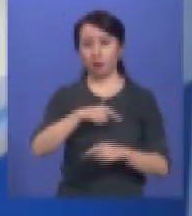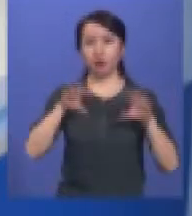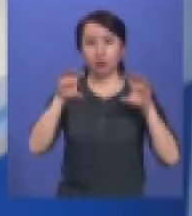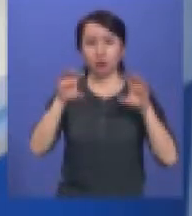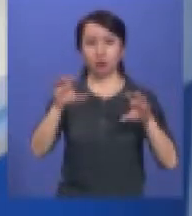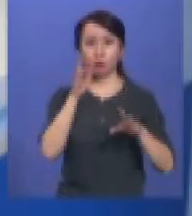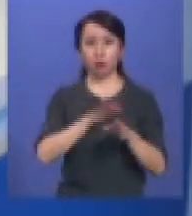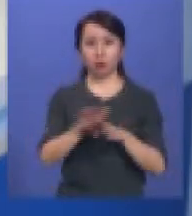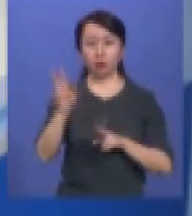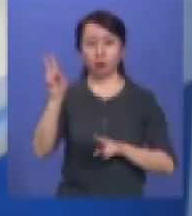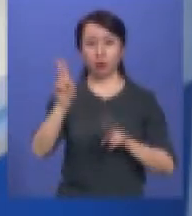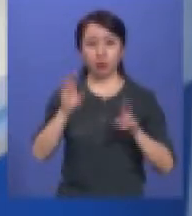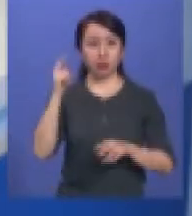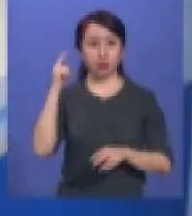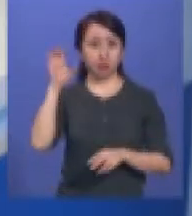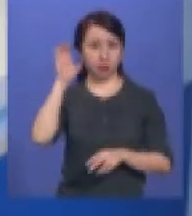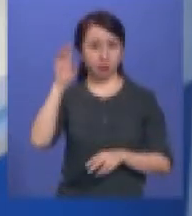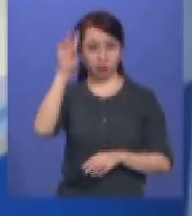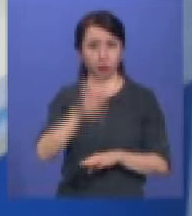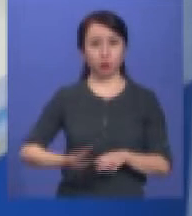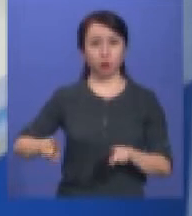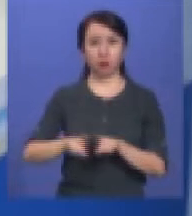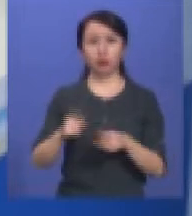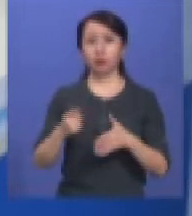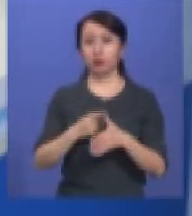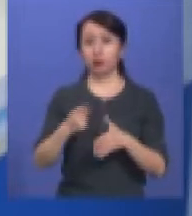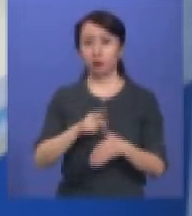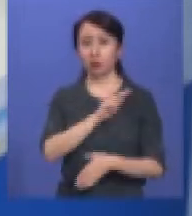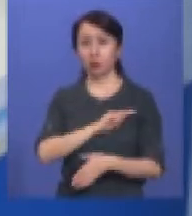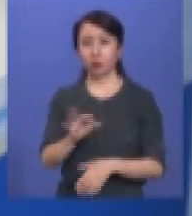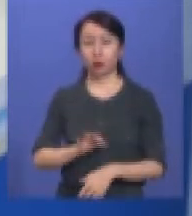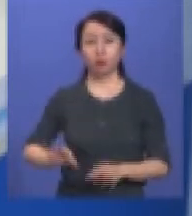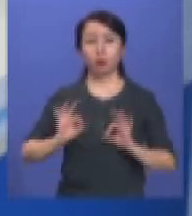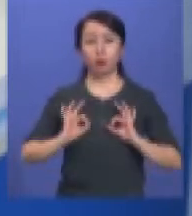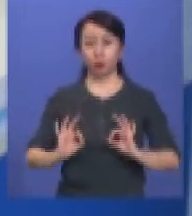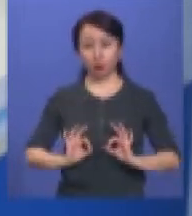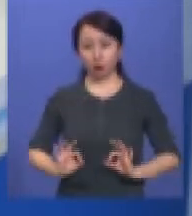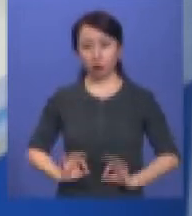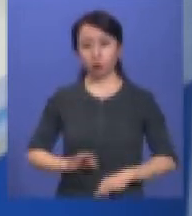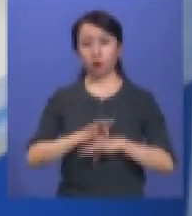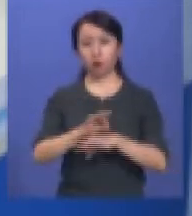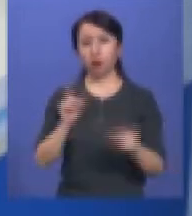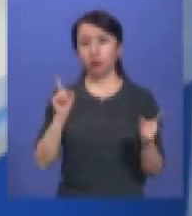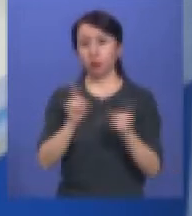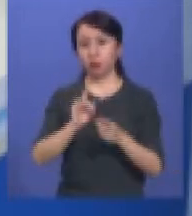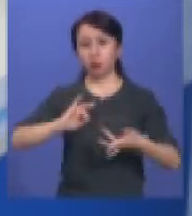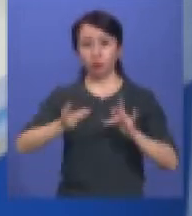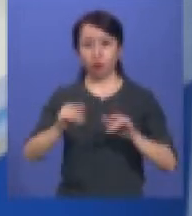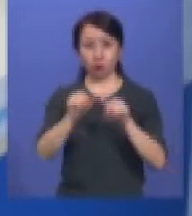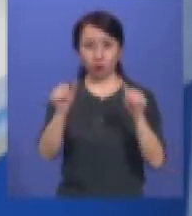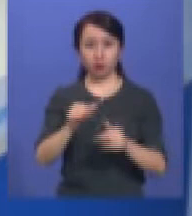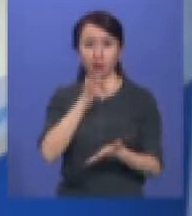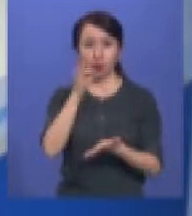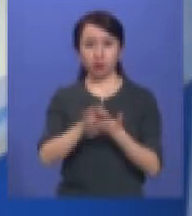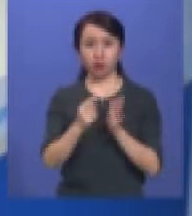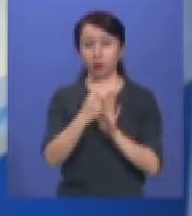рамках реализации концепции слышащего государства под таким названием сотрудники областной прокуратуры провели встречу в онлайн-формате и ответили на